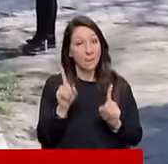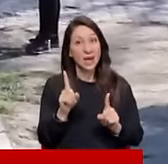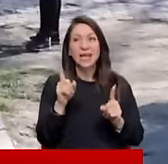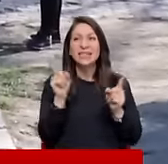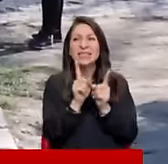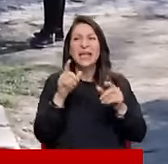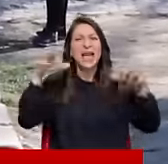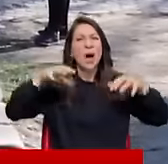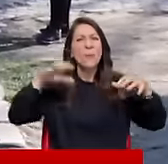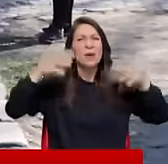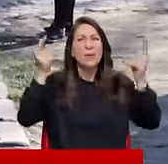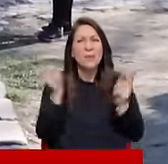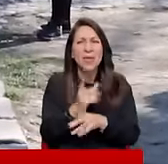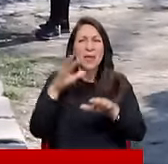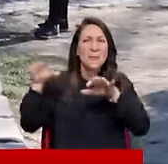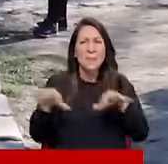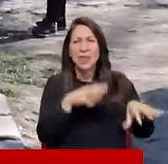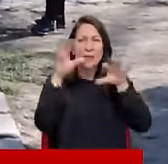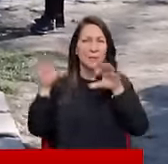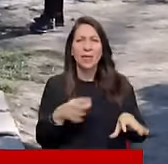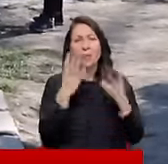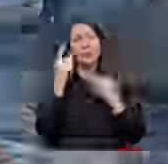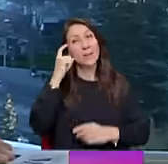kısa süreli yağmur geçişleri olacağı tahmin ediliyor.